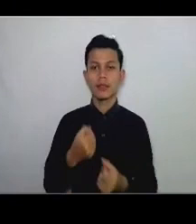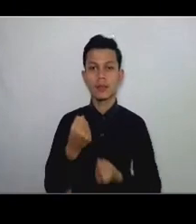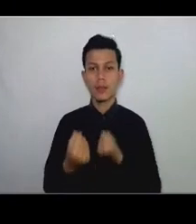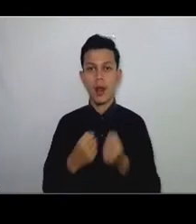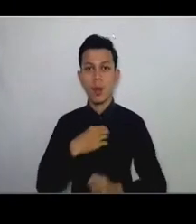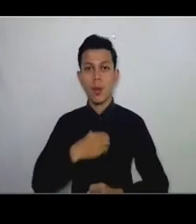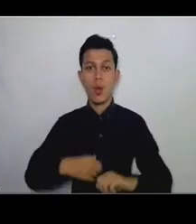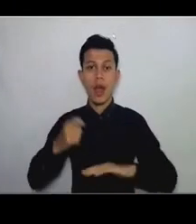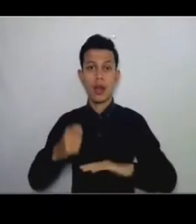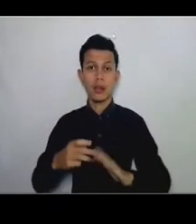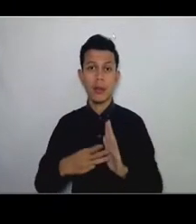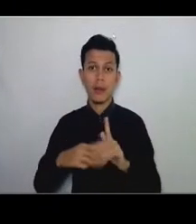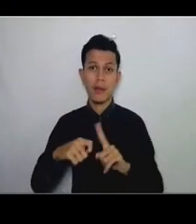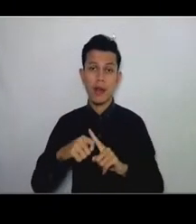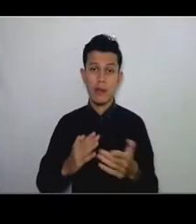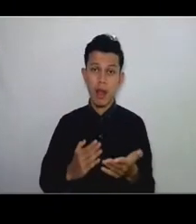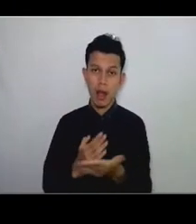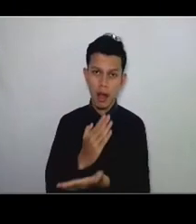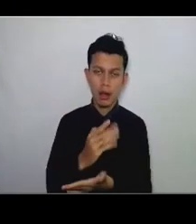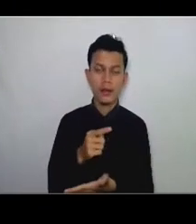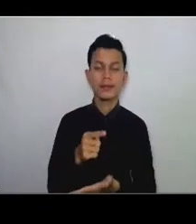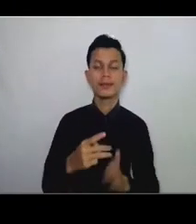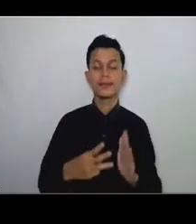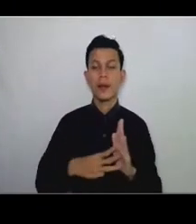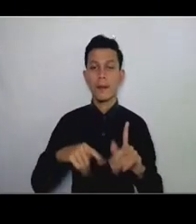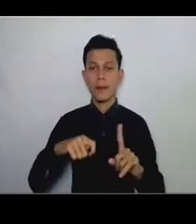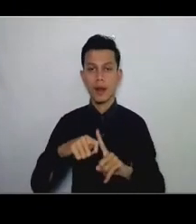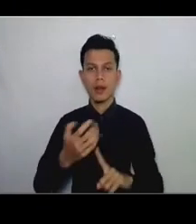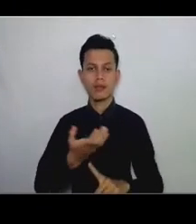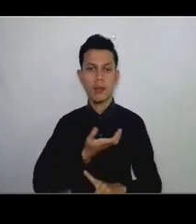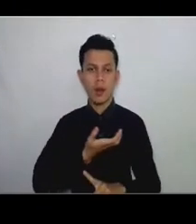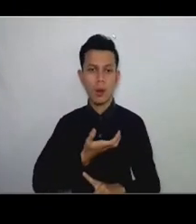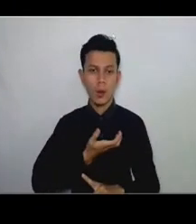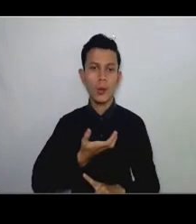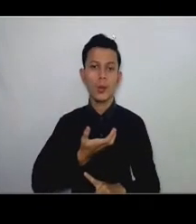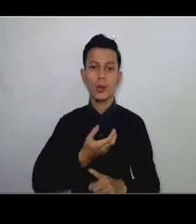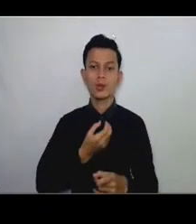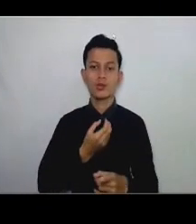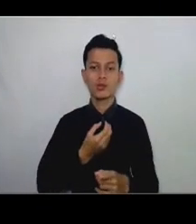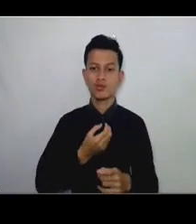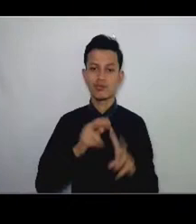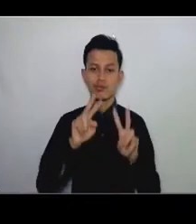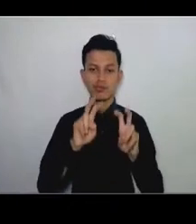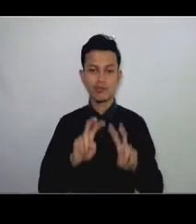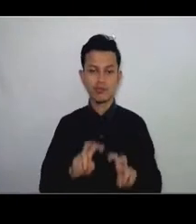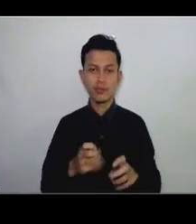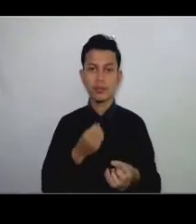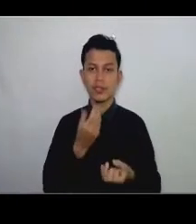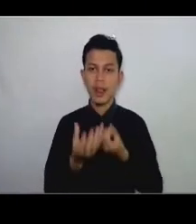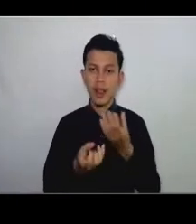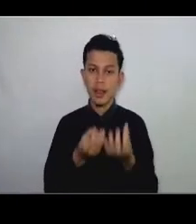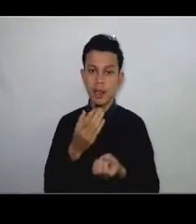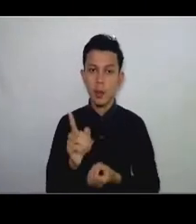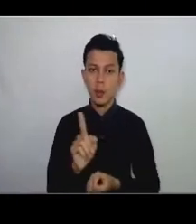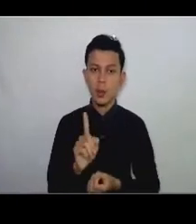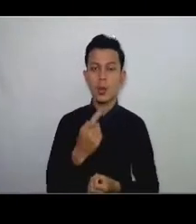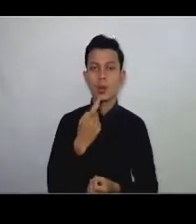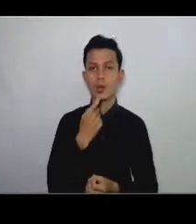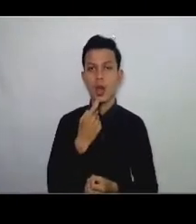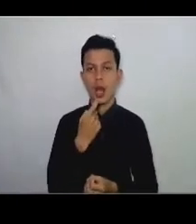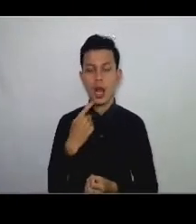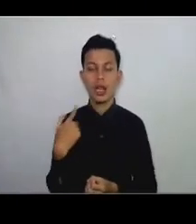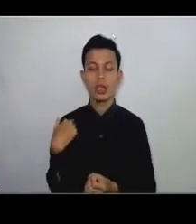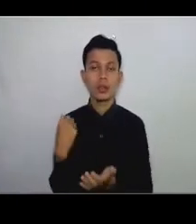hakim konstitusi majelis kehormatan perlu untuk terlebih dahulu menguraikan mengenai ruang lingkup kewenangan yang